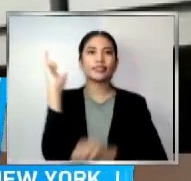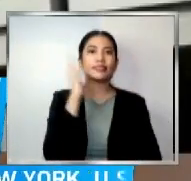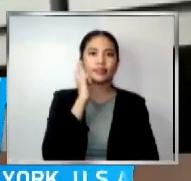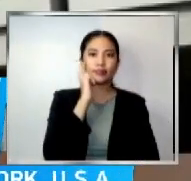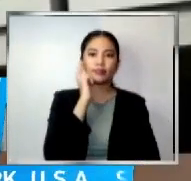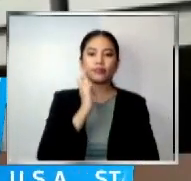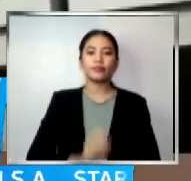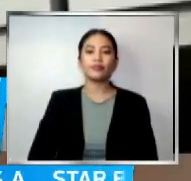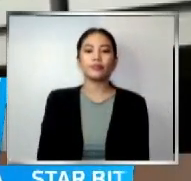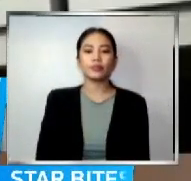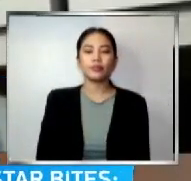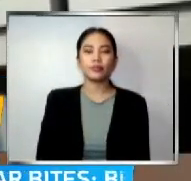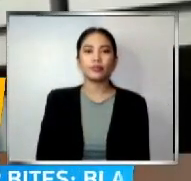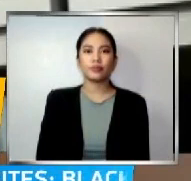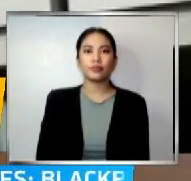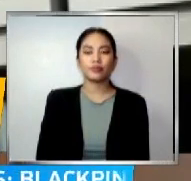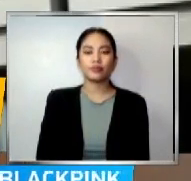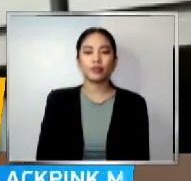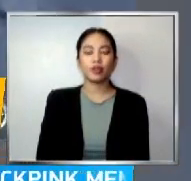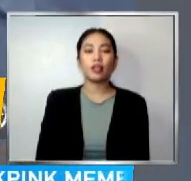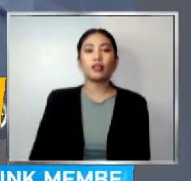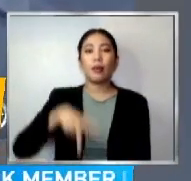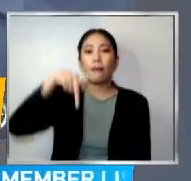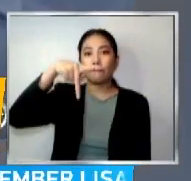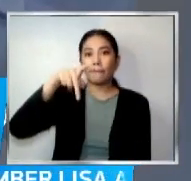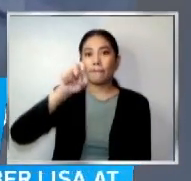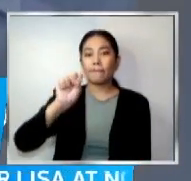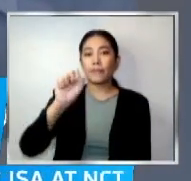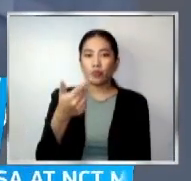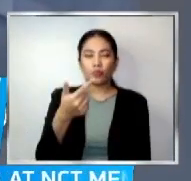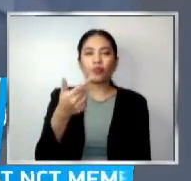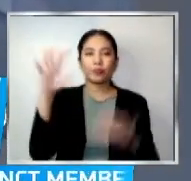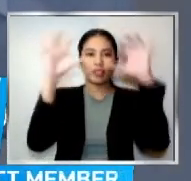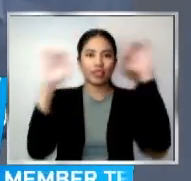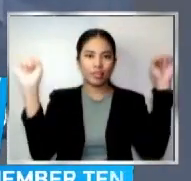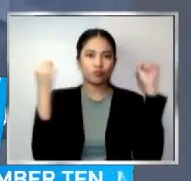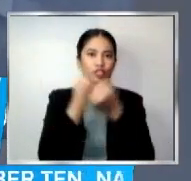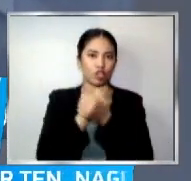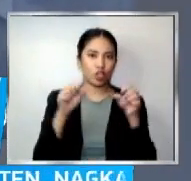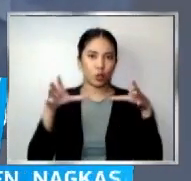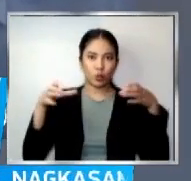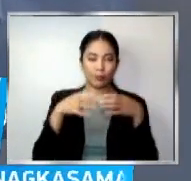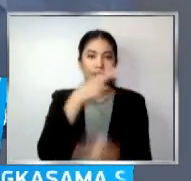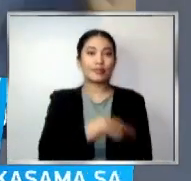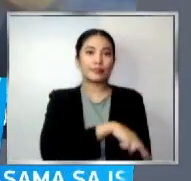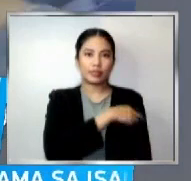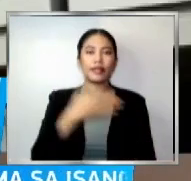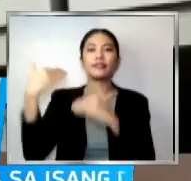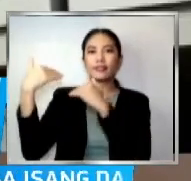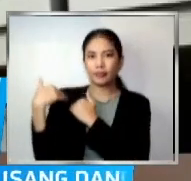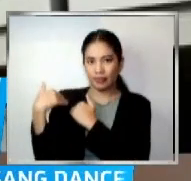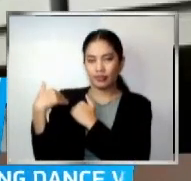The PSG hospital takes full responsibility for it. Ang compassionate special permit kasi talagang walang evaluation yan or walang